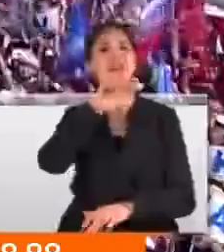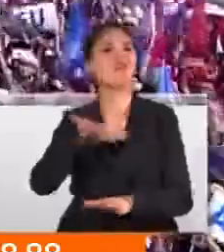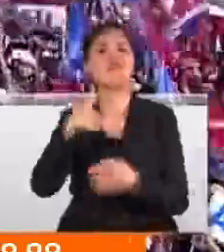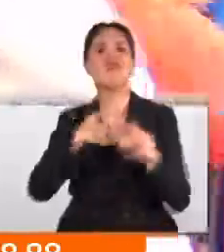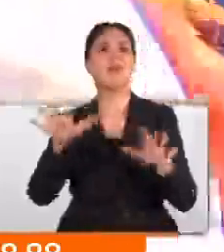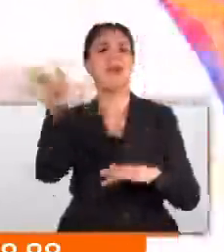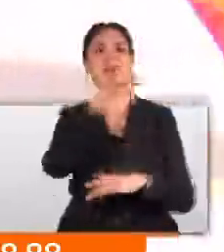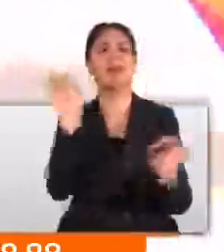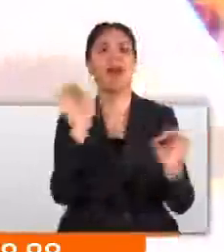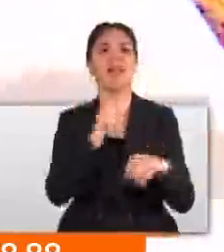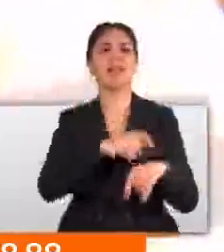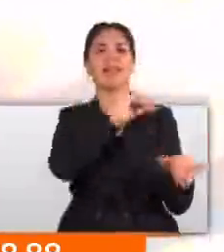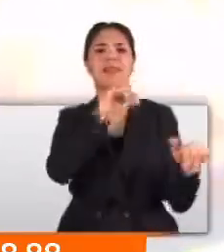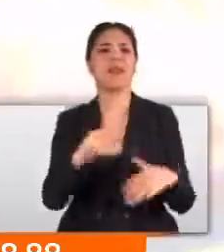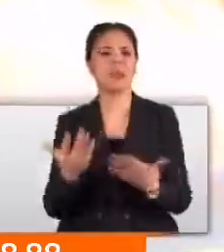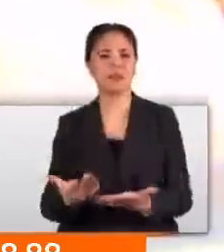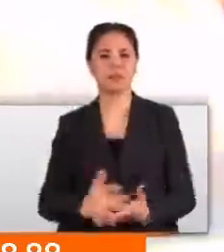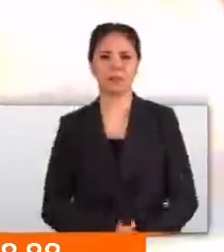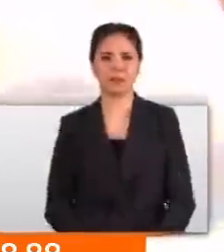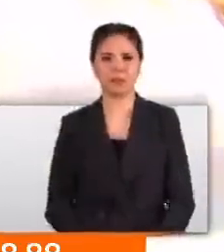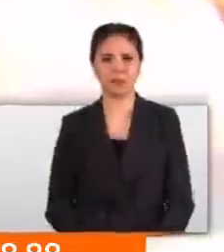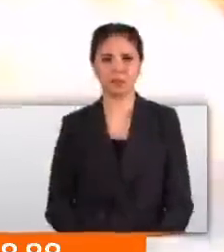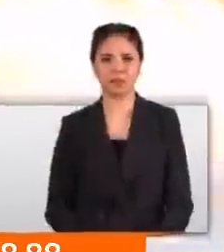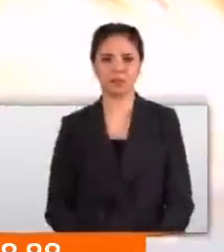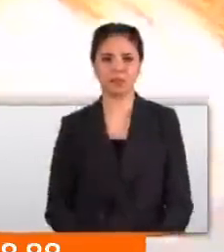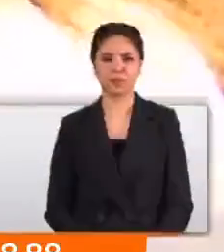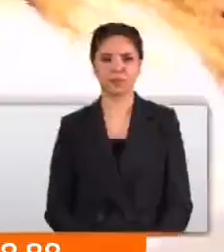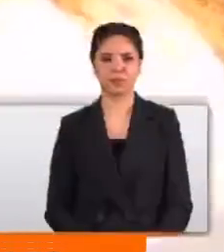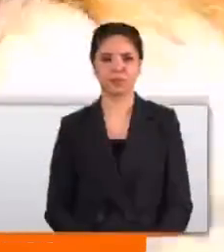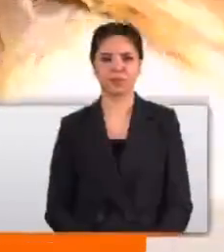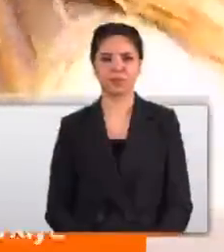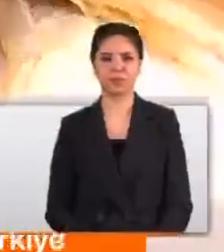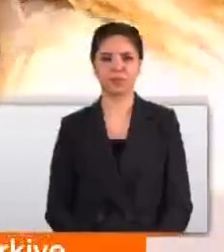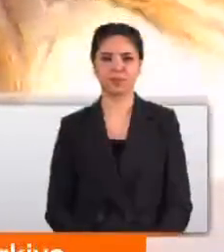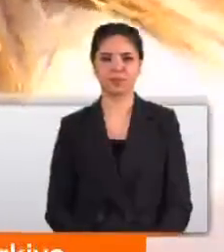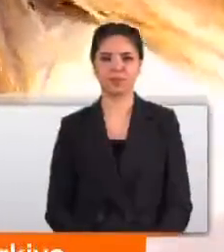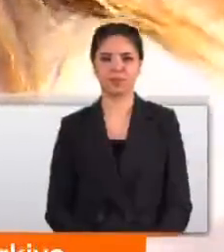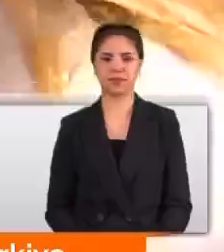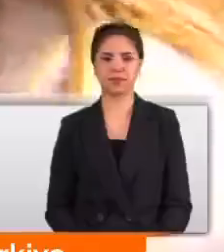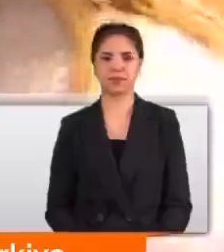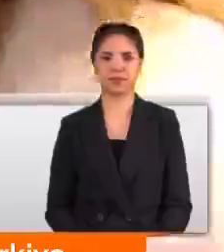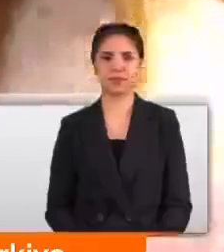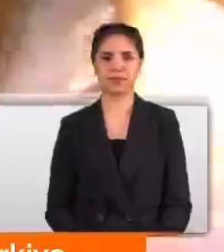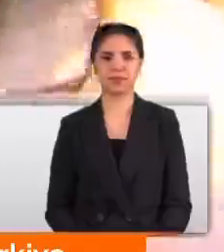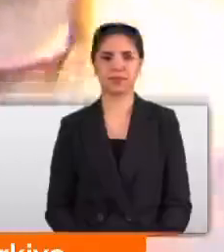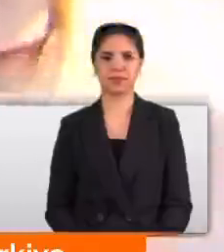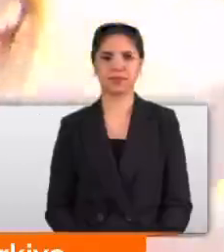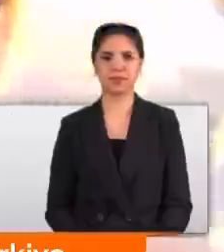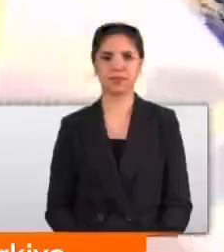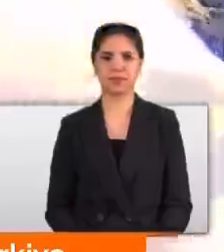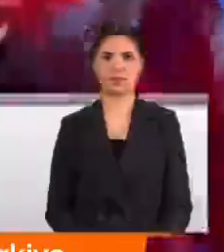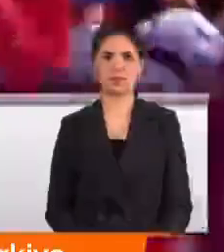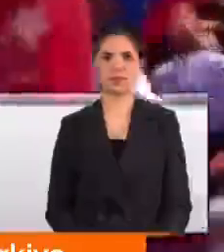erkenden doldurdu. Sabah erkenden geldim. Kayıbım için, liderim için çok seviyorum. Benim ömrüm